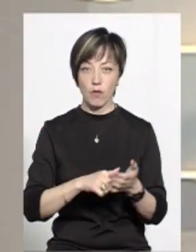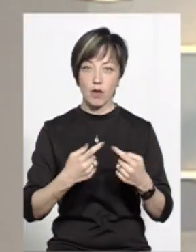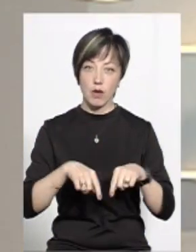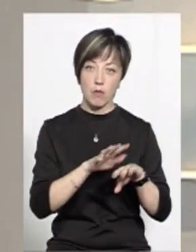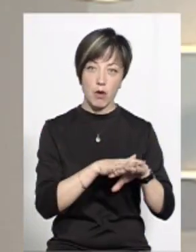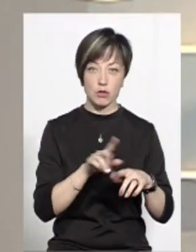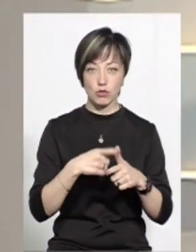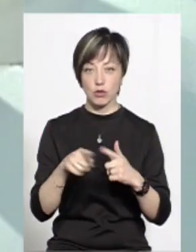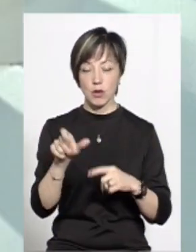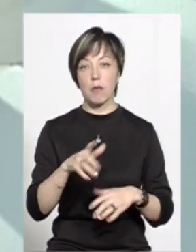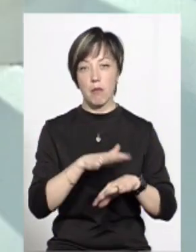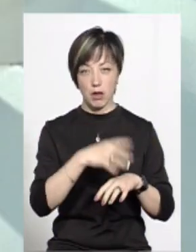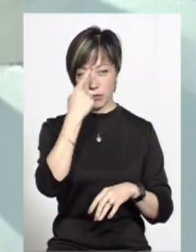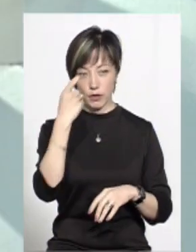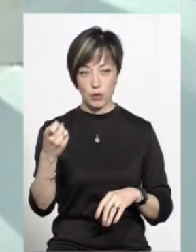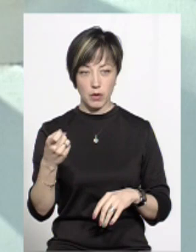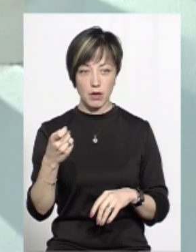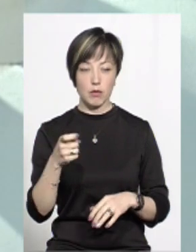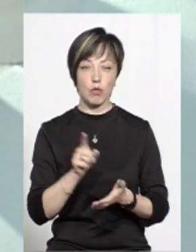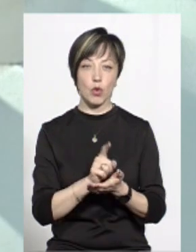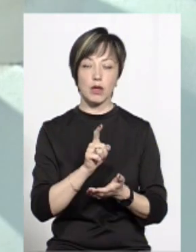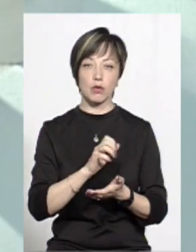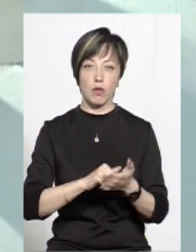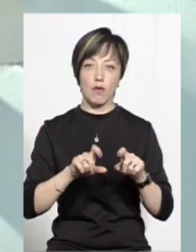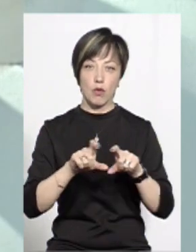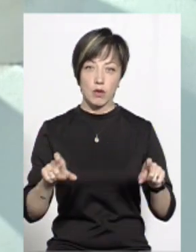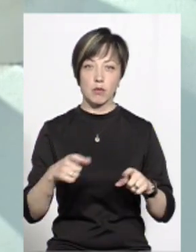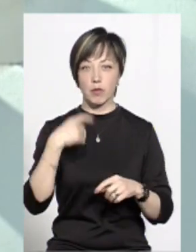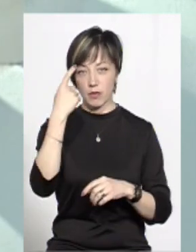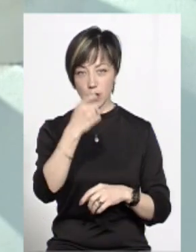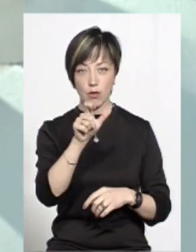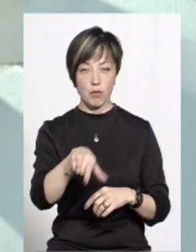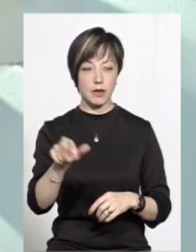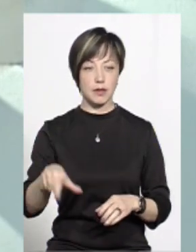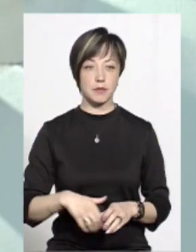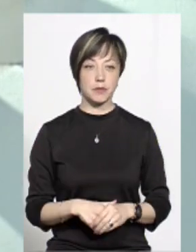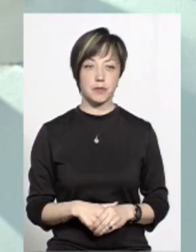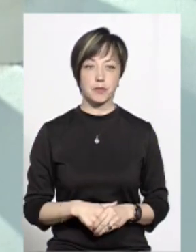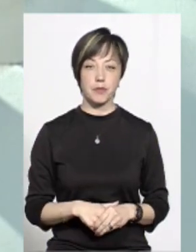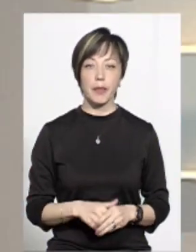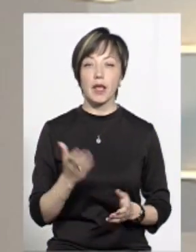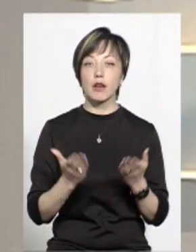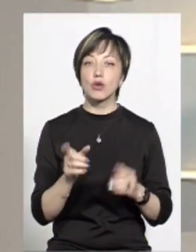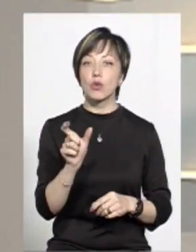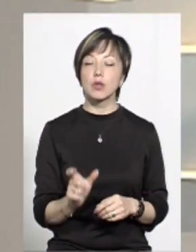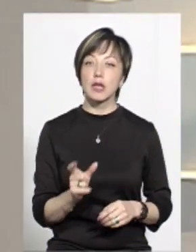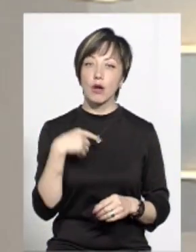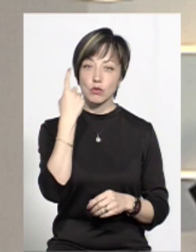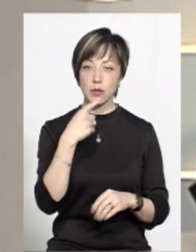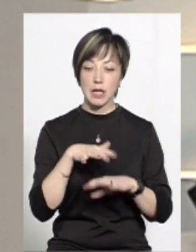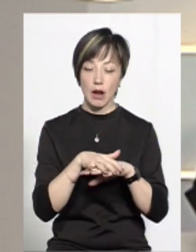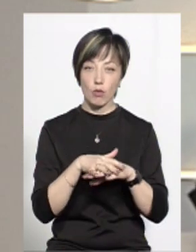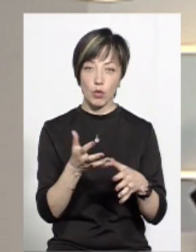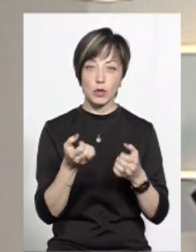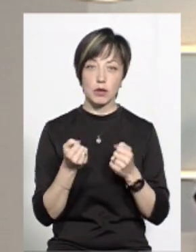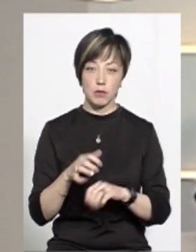органи? Банк чи? Банк повідомляє податкові органи, відповідно ми повідомляємо громадян. Якщо людина на особистий